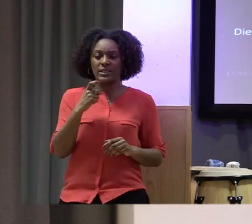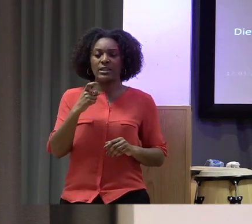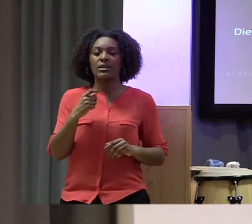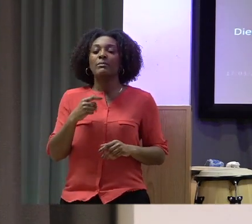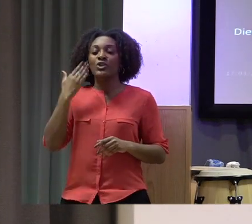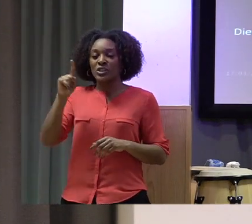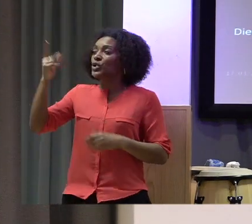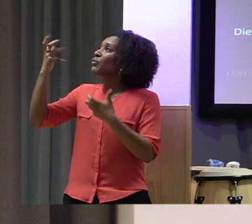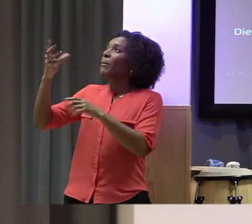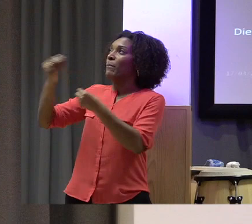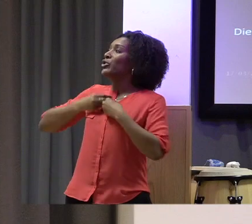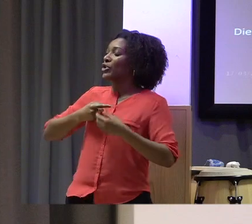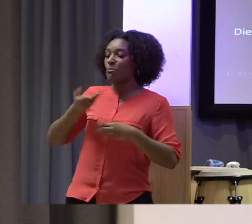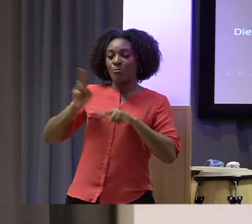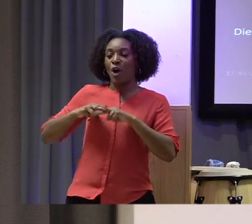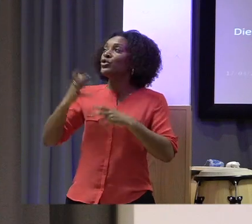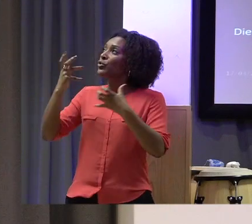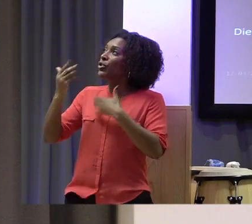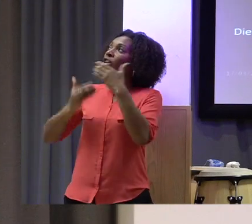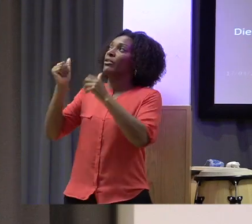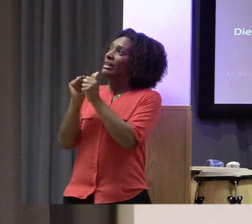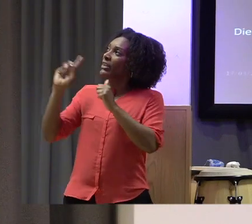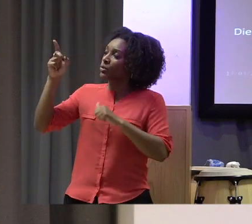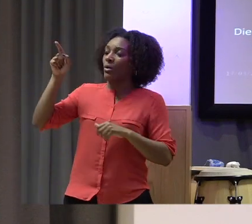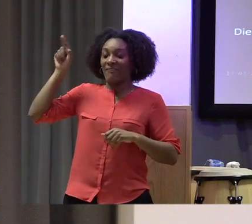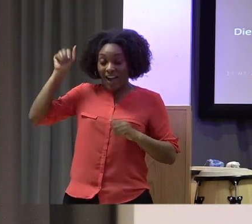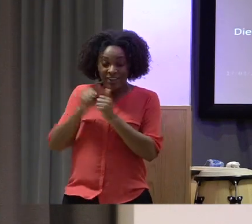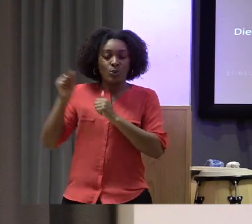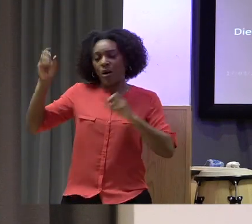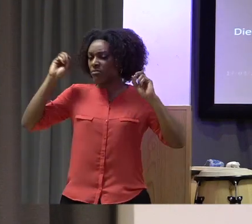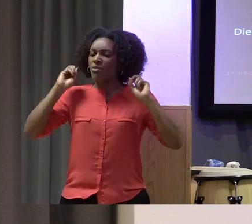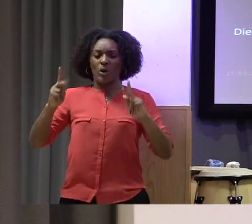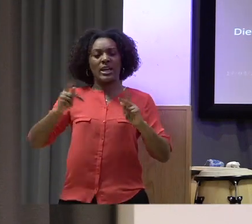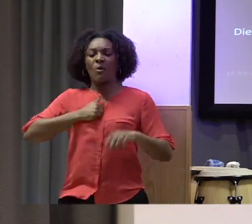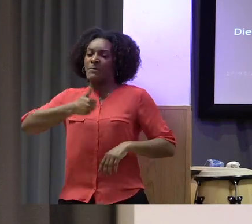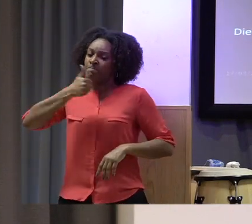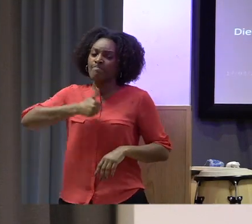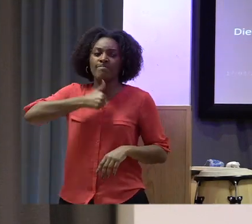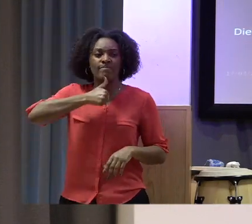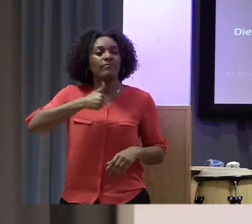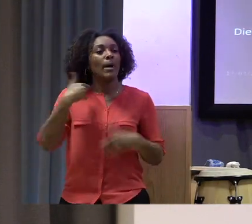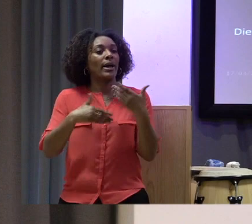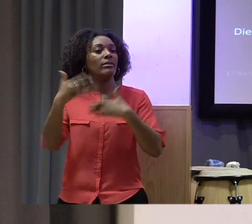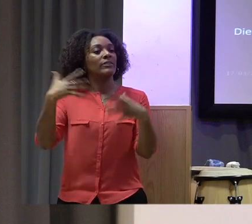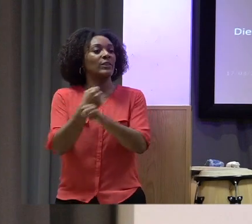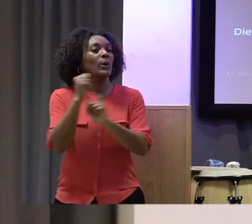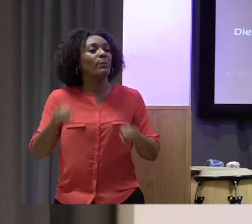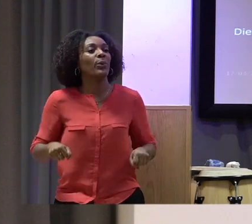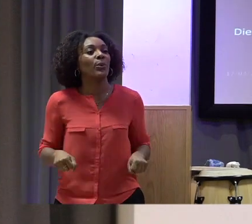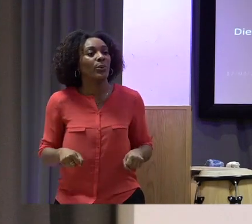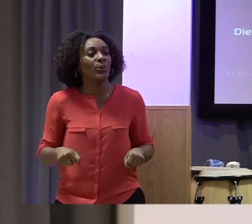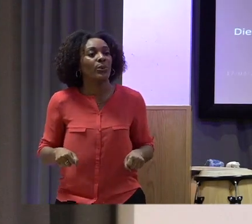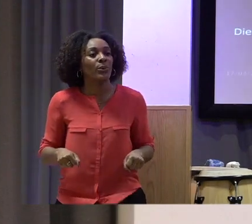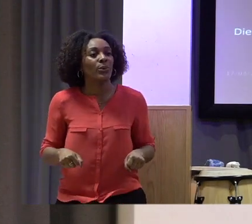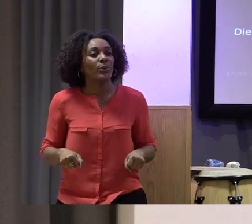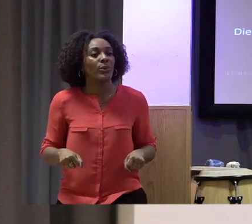dans l'épreuve. Tu veux que j'aille plus loin avec toi. La deuxième raison pour laquelle on s'en sort, mais c'est parce que